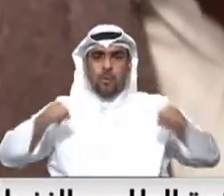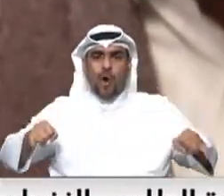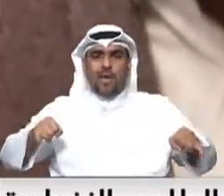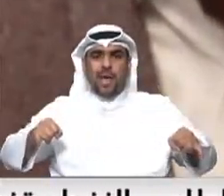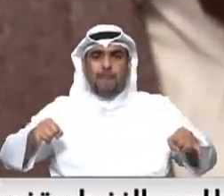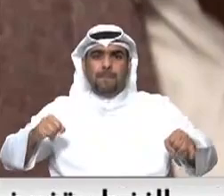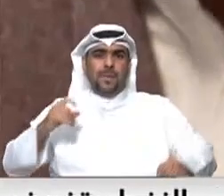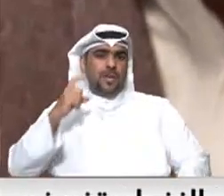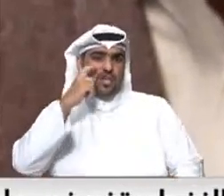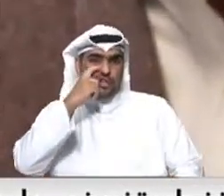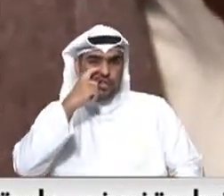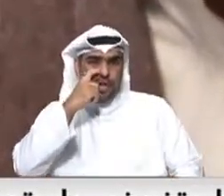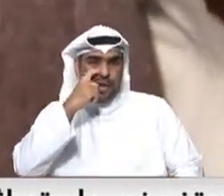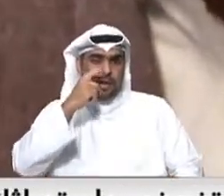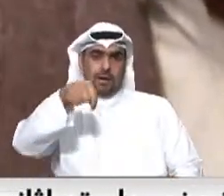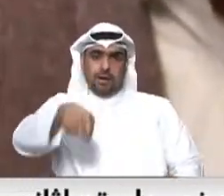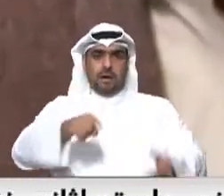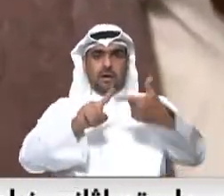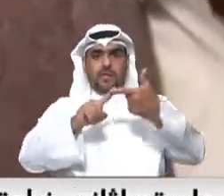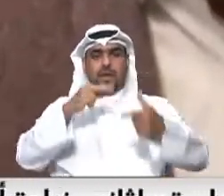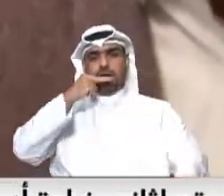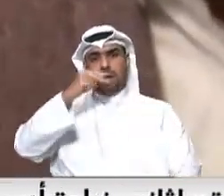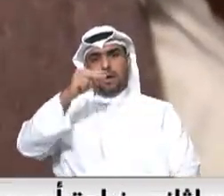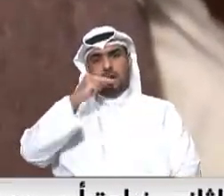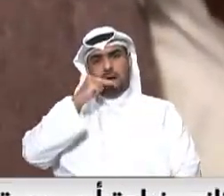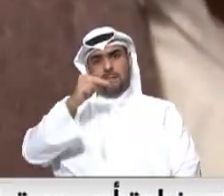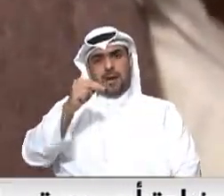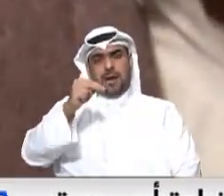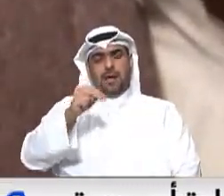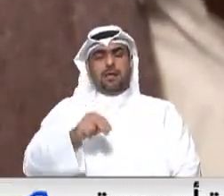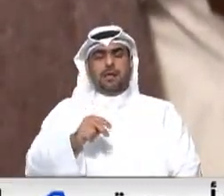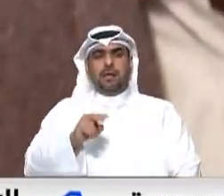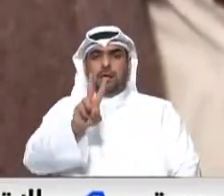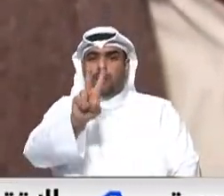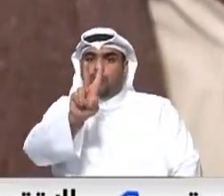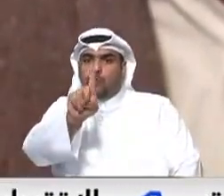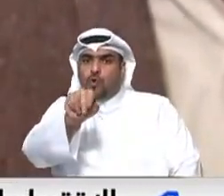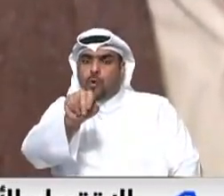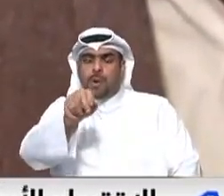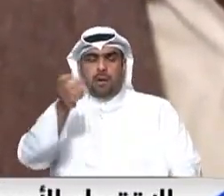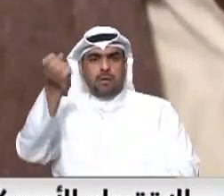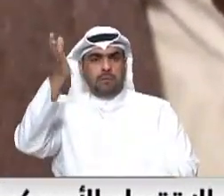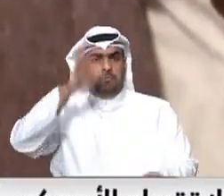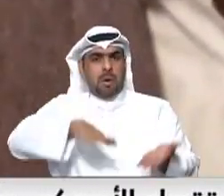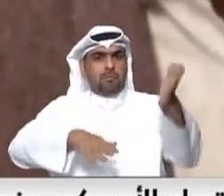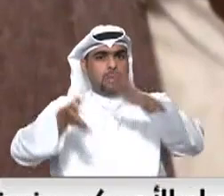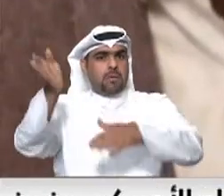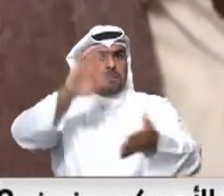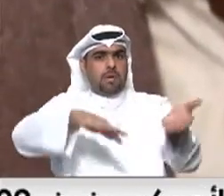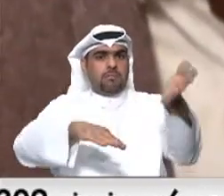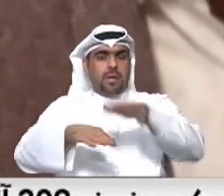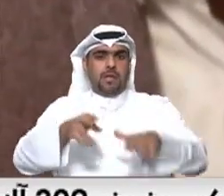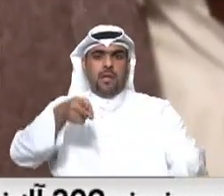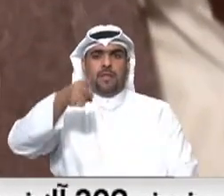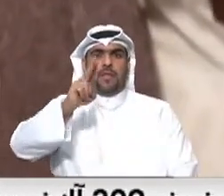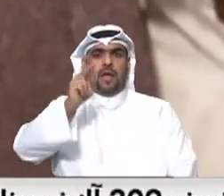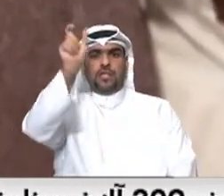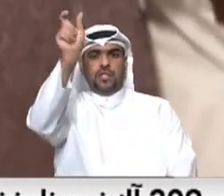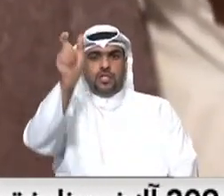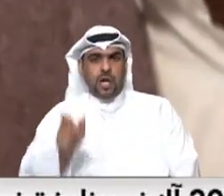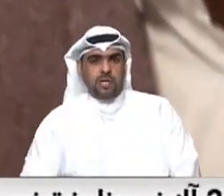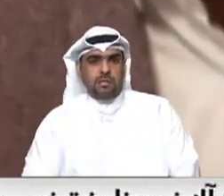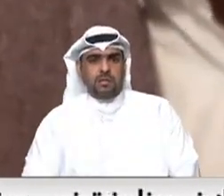التي شنها الاحتلال والتي استمرت لنحو 48 ساعة، خلفت أكثر من 12 شهيدا وأكثر